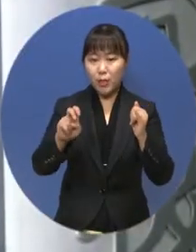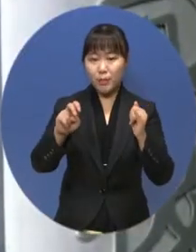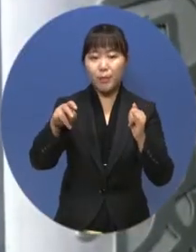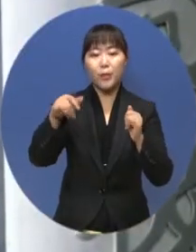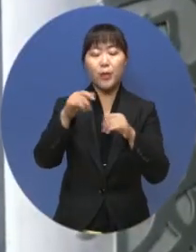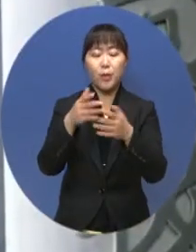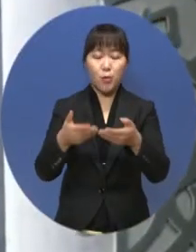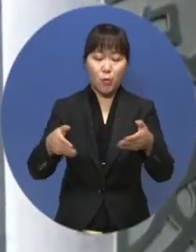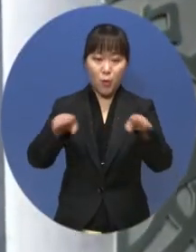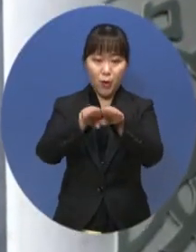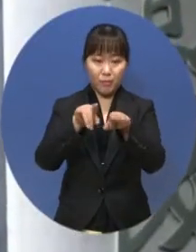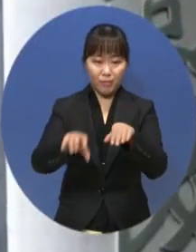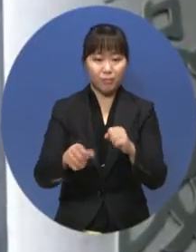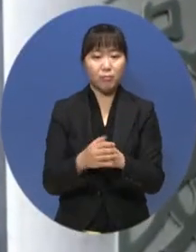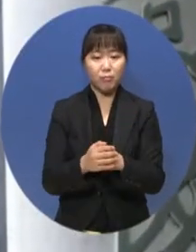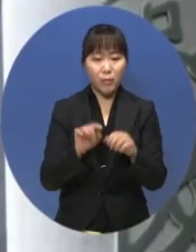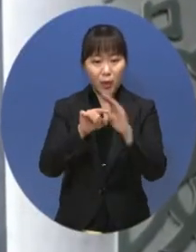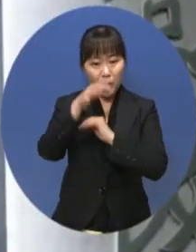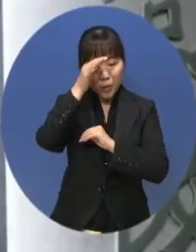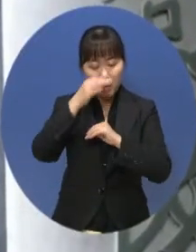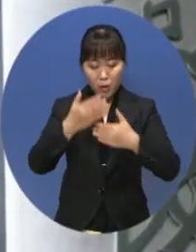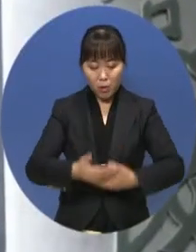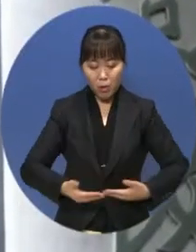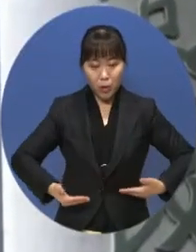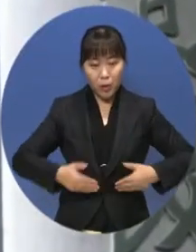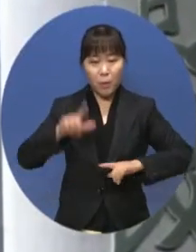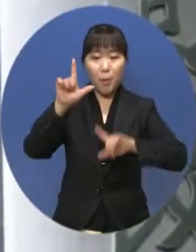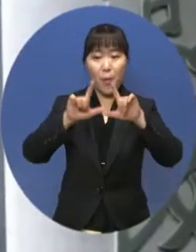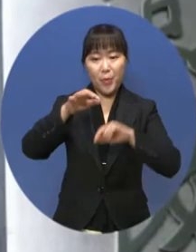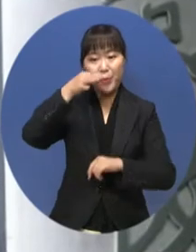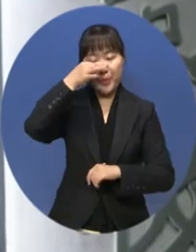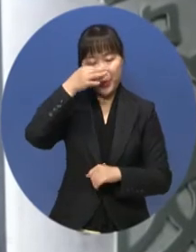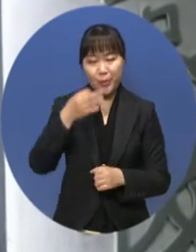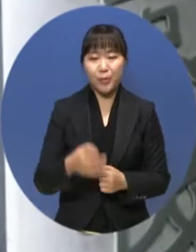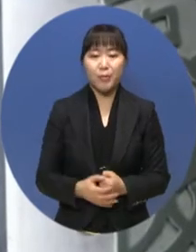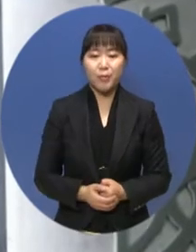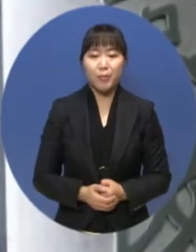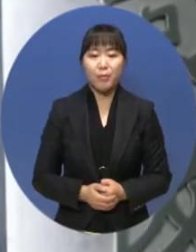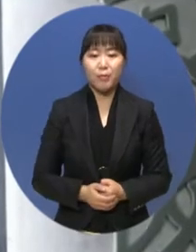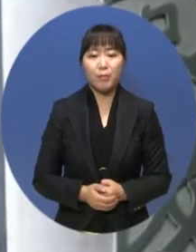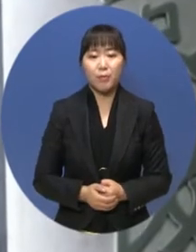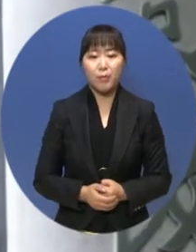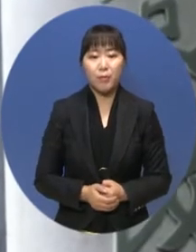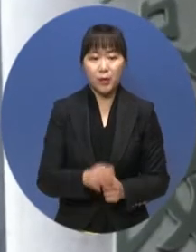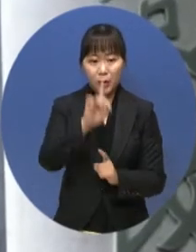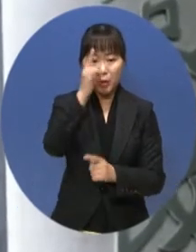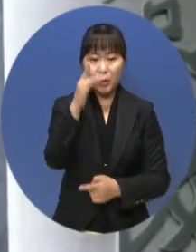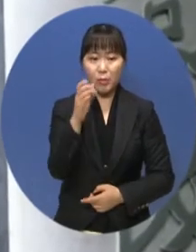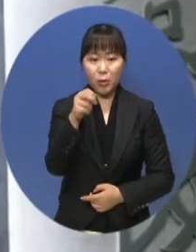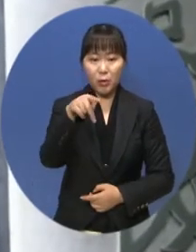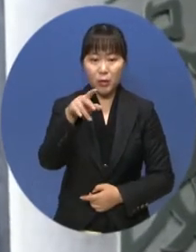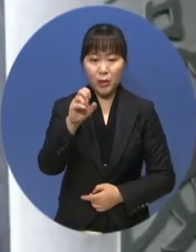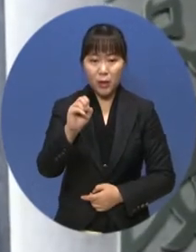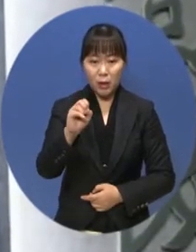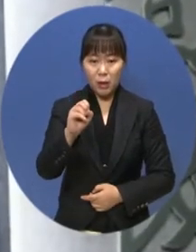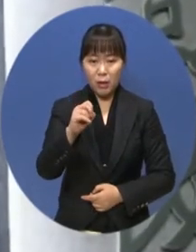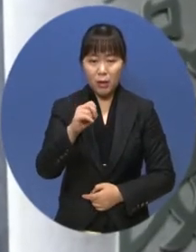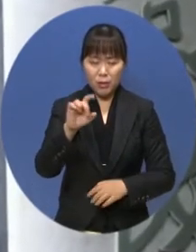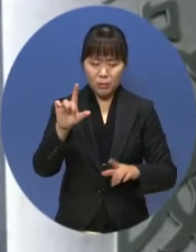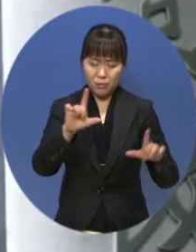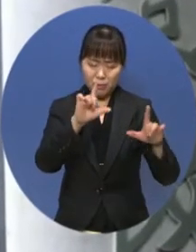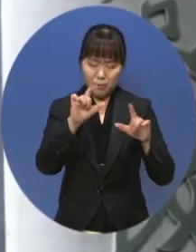전시실로 들어서면 이봉창 의사 흉상이 눈길을 끌고 있습니다. 이봉창 의사 생애에 맞춰